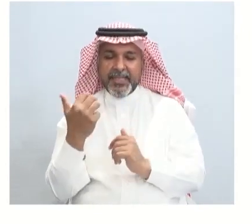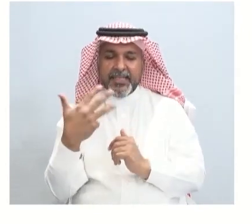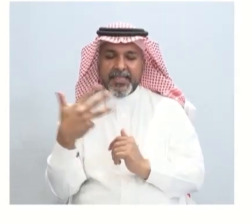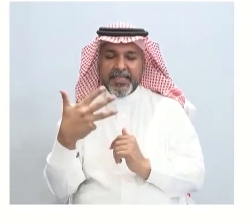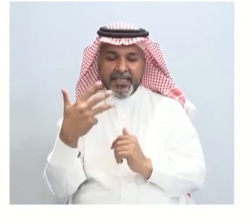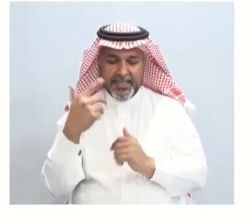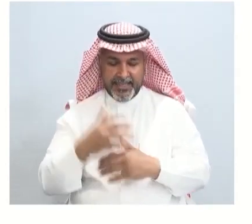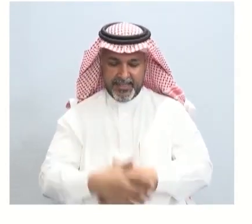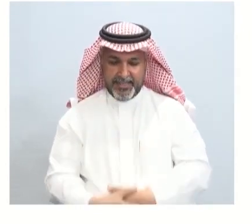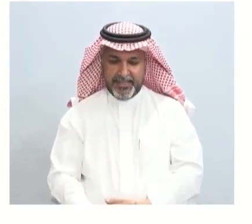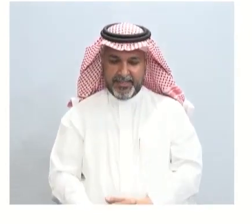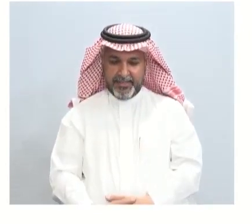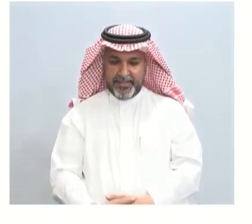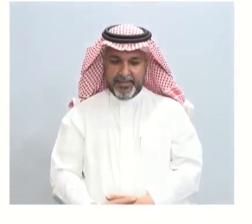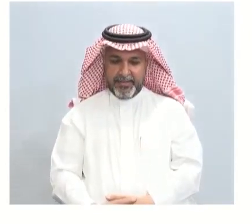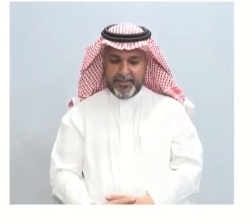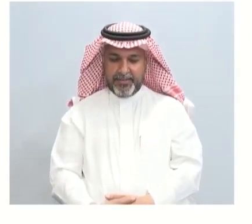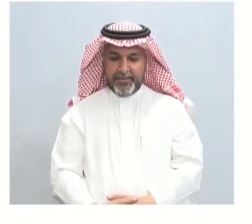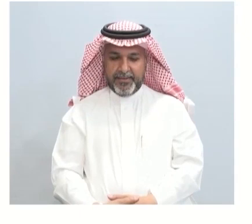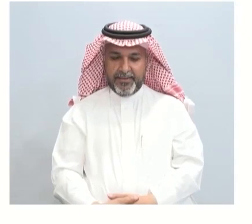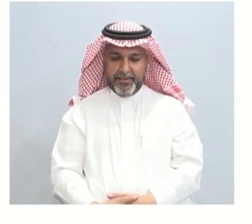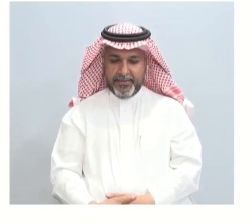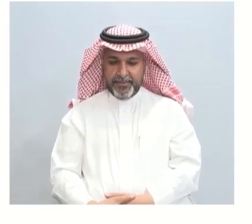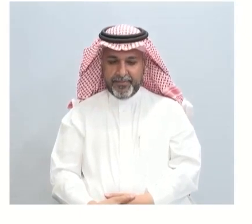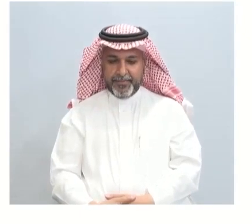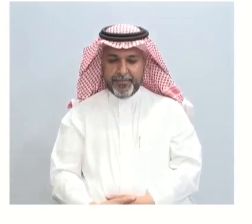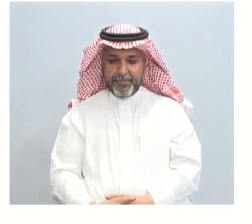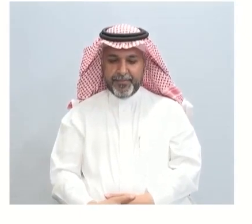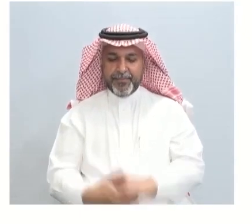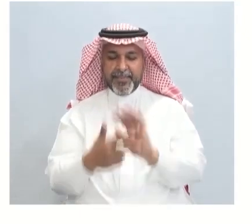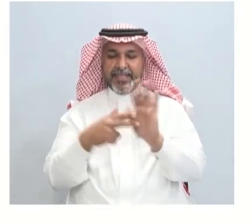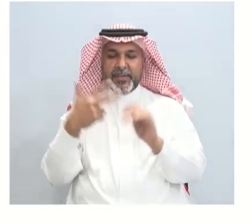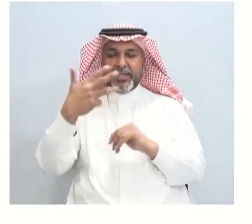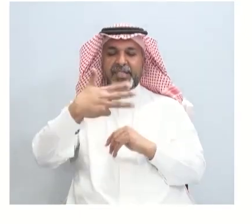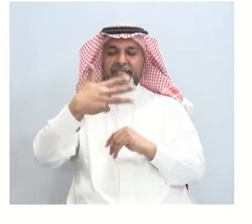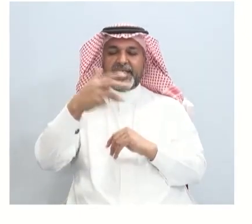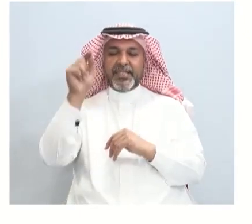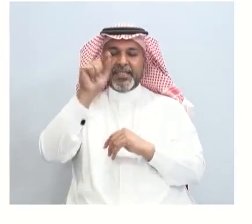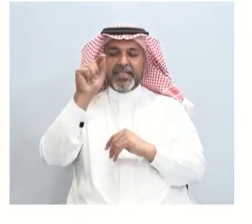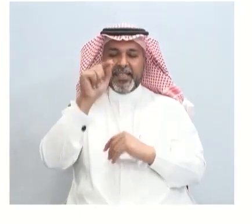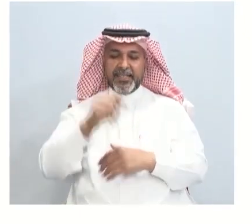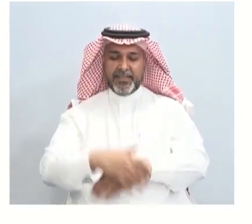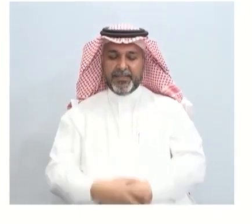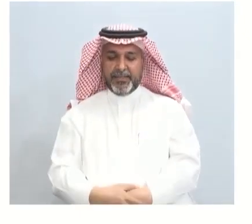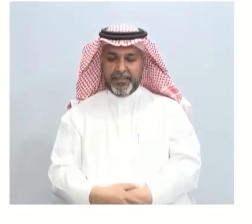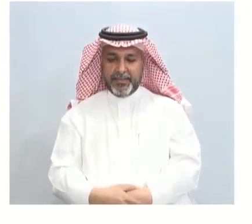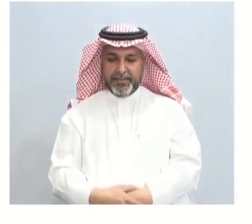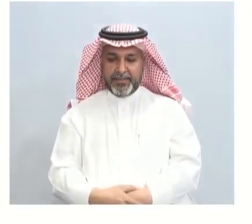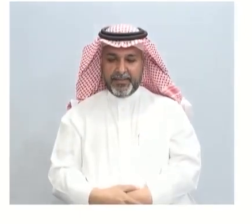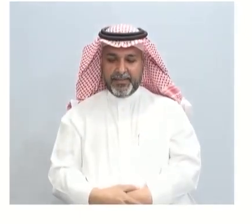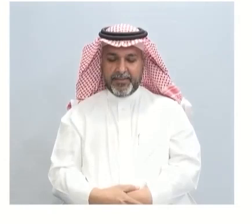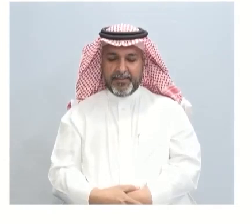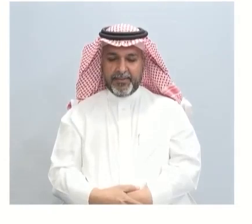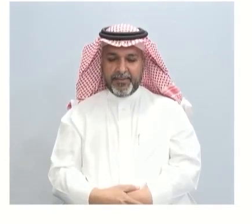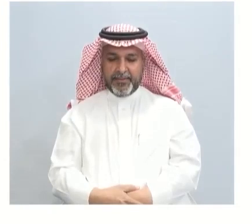مضروبه في العدد اثنين وبالتالي بقول 180 درجه على ا اللي هي تساوي كم تساوي 90 درجه اذا لاحظ ان طول